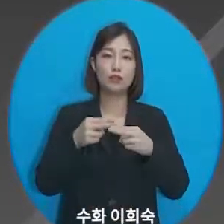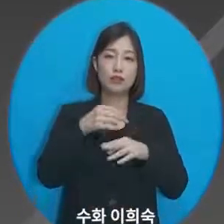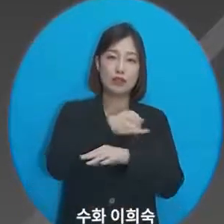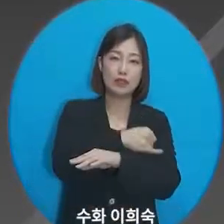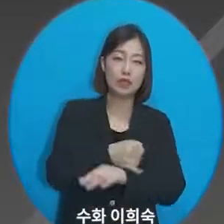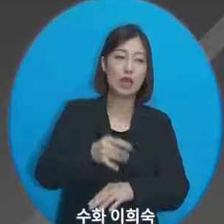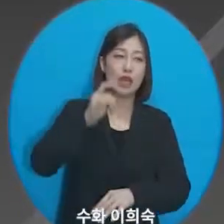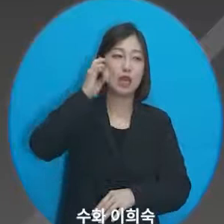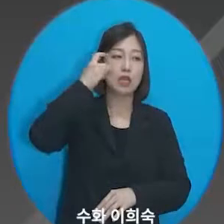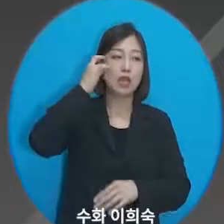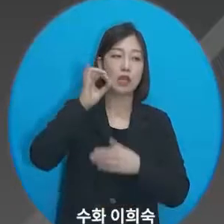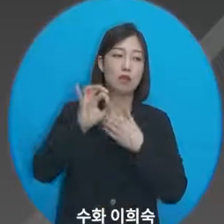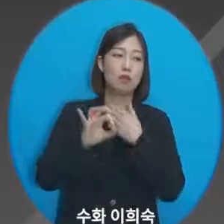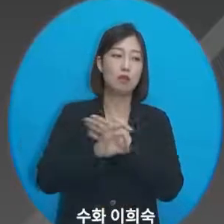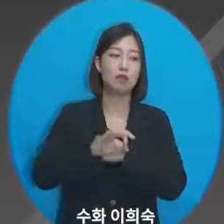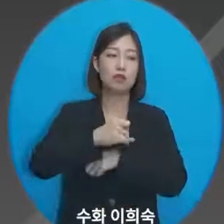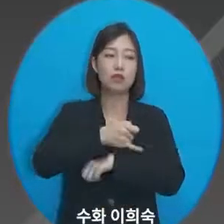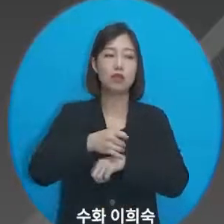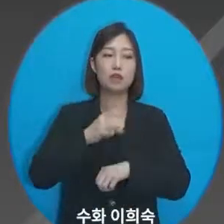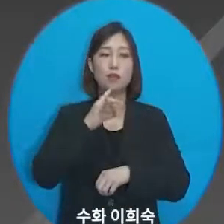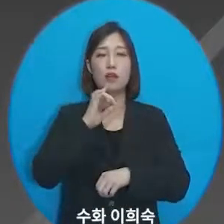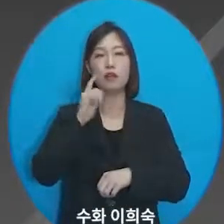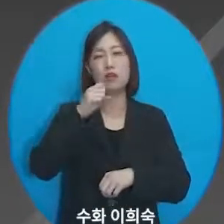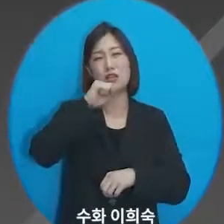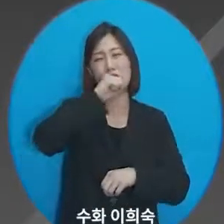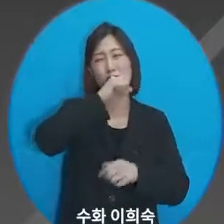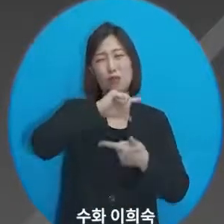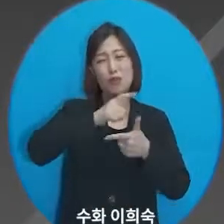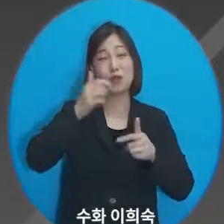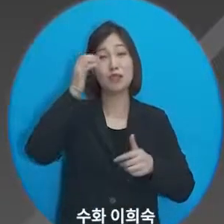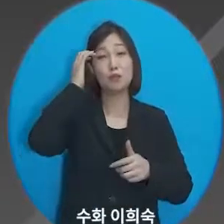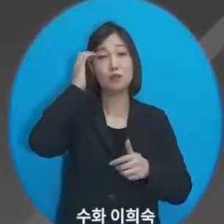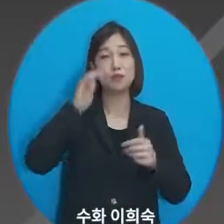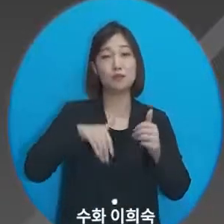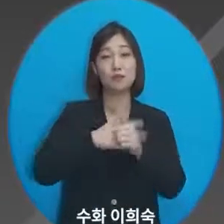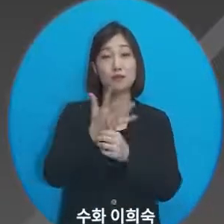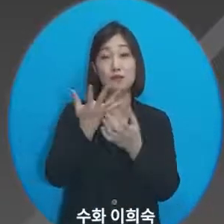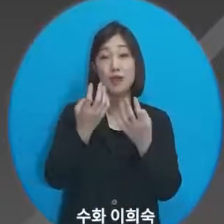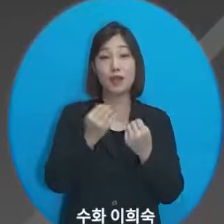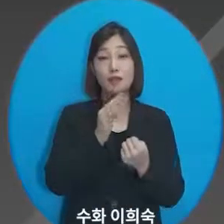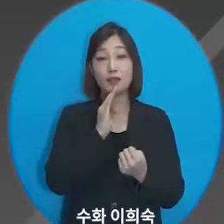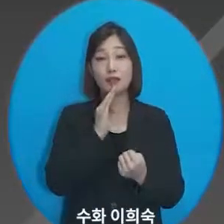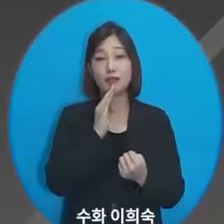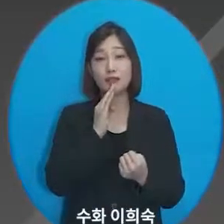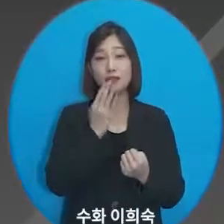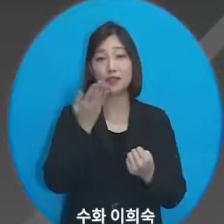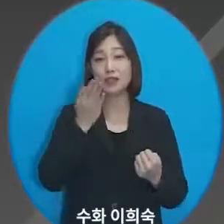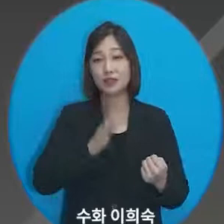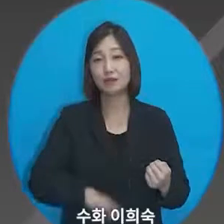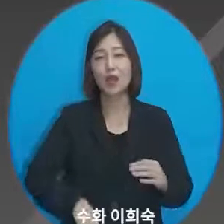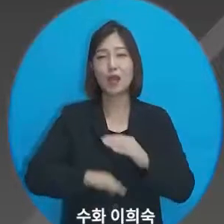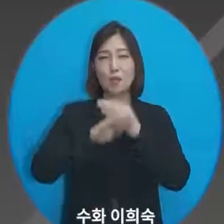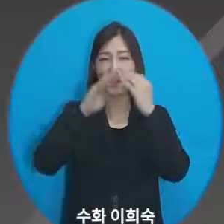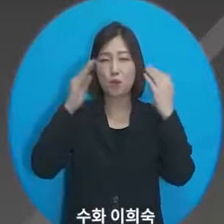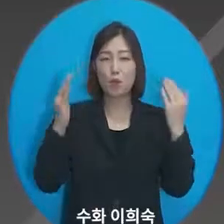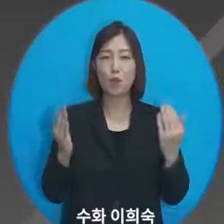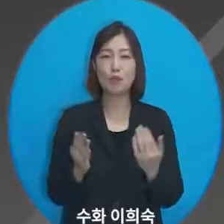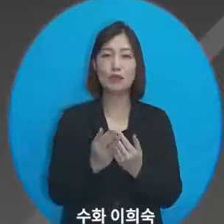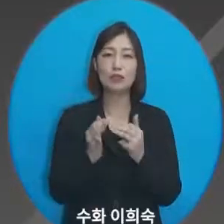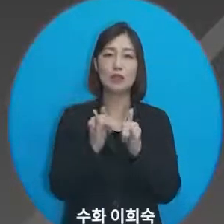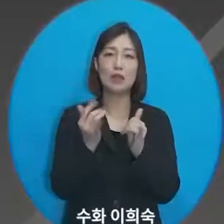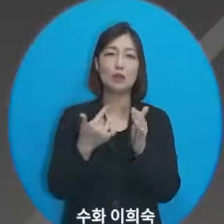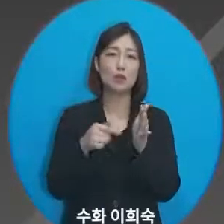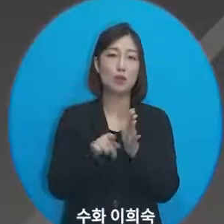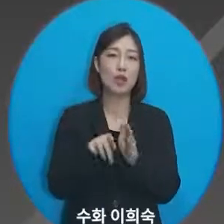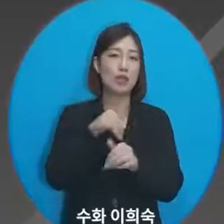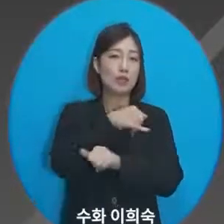너무나 복잡하고 뭐 이런 것들을 많이 생각을 하게 되는데, 그렇지만 모두를 위한 디자인이라고 하면 예산 문제라든가 어떤